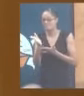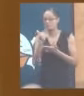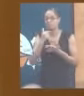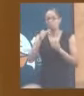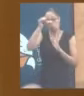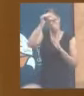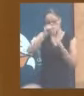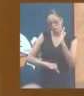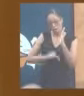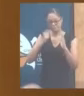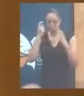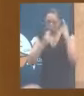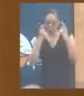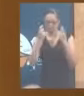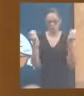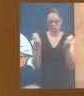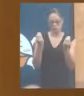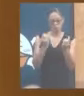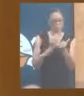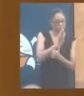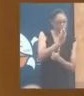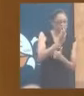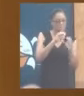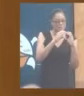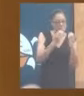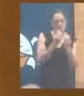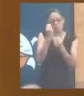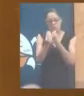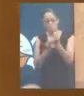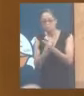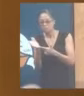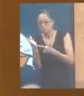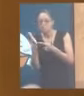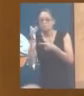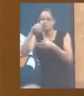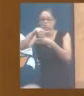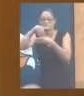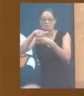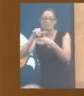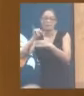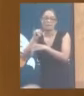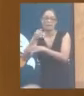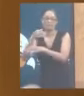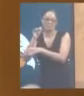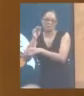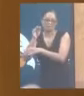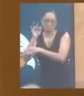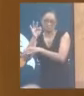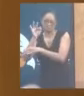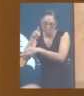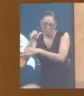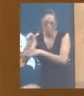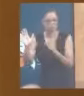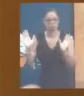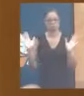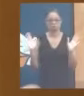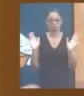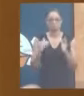mois, soit au sein de la collectivité territoriale, soit au sein de l'IMFPA. Bien.